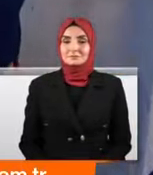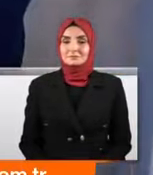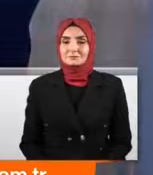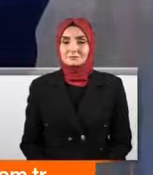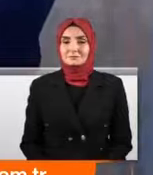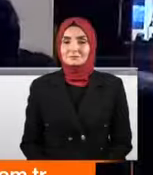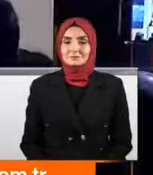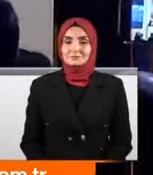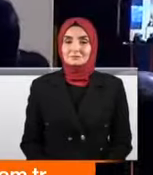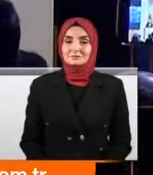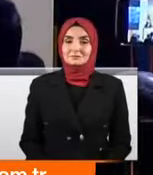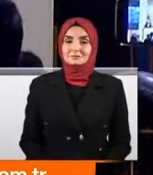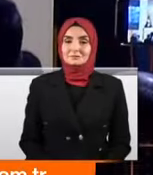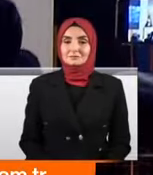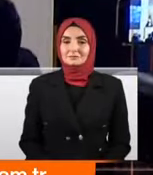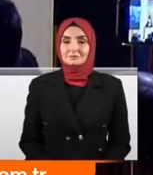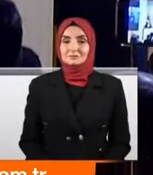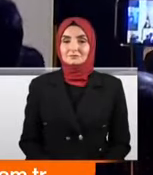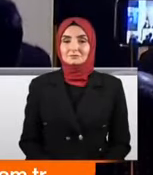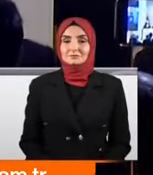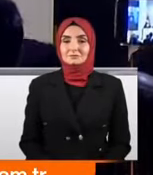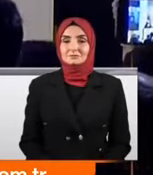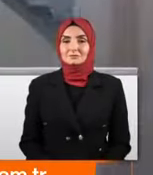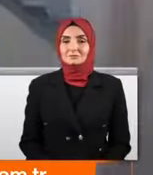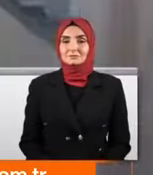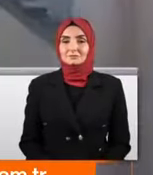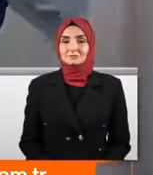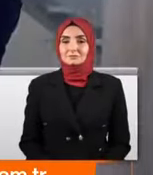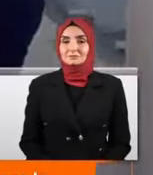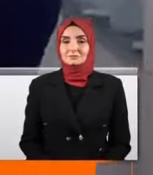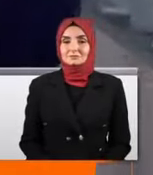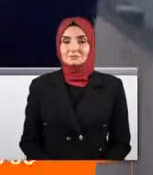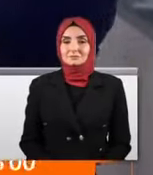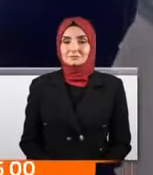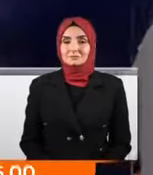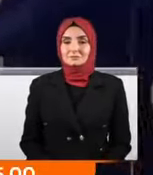Tarihi bir ana da tanıklık ediyoruz.